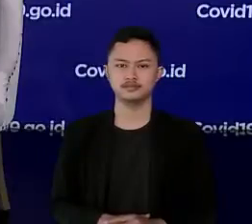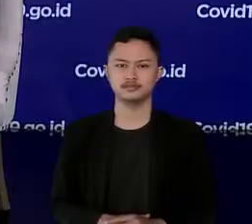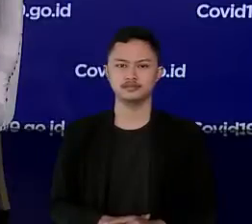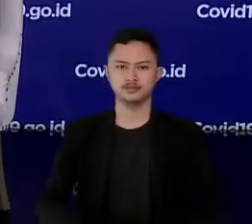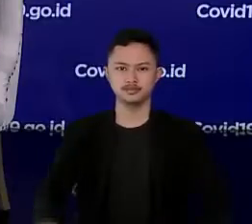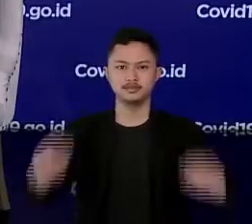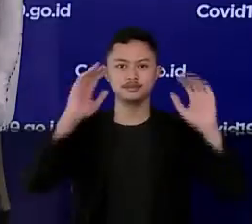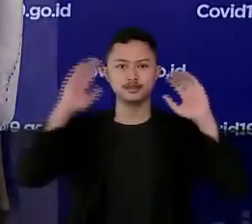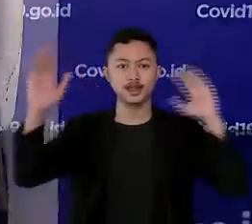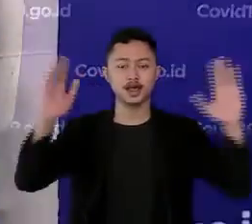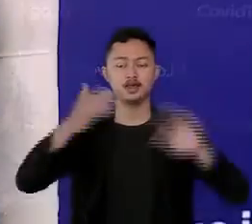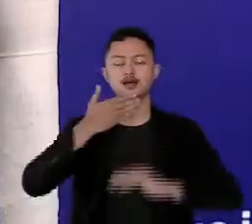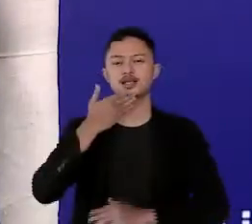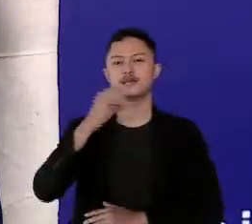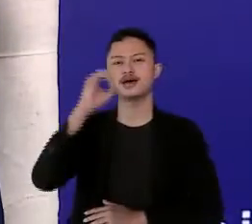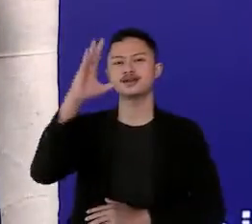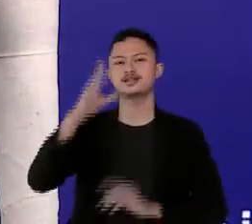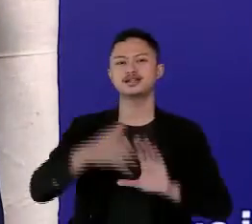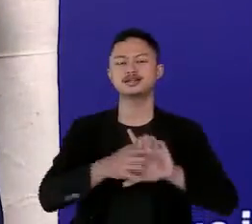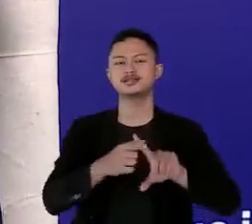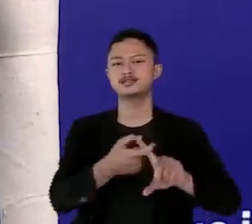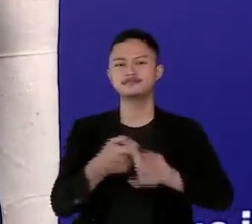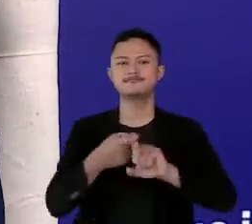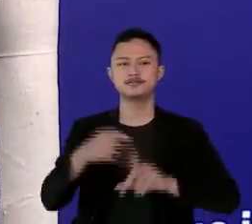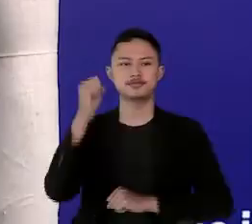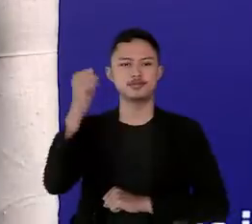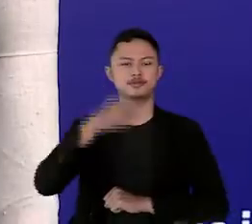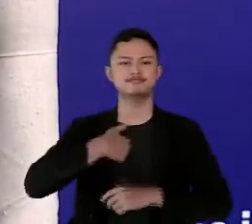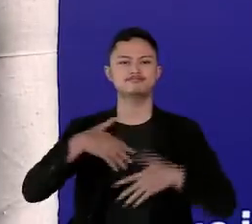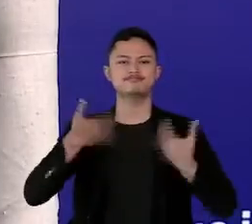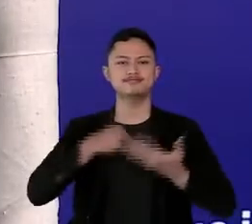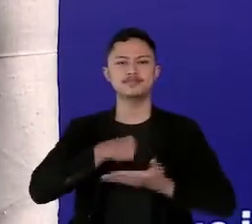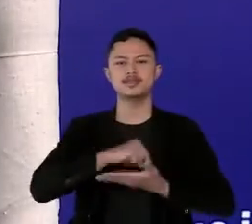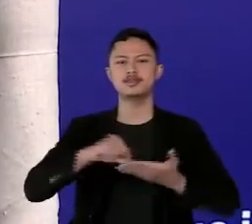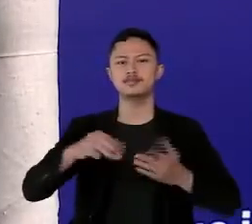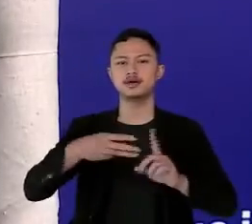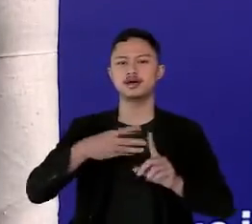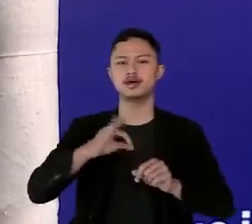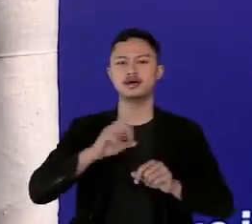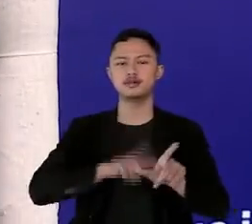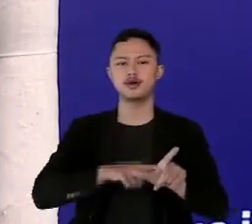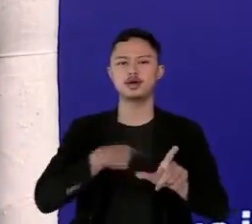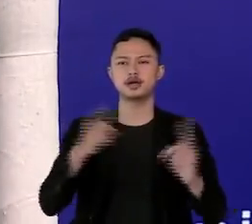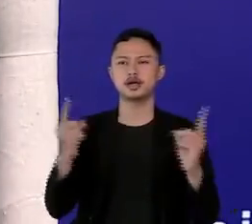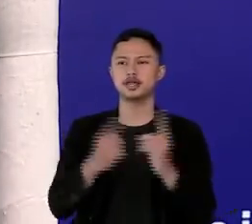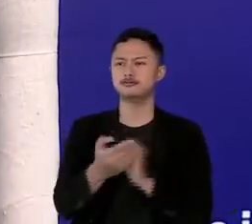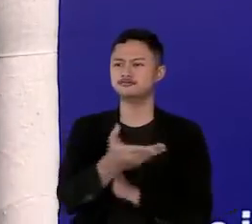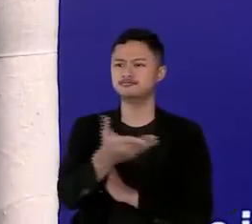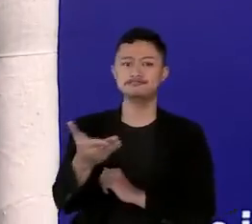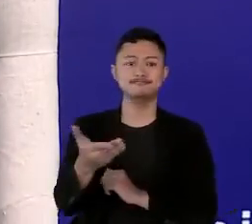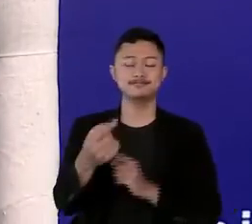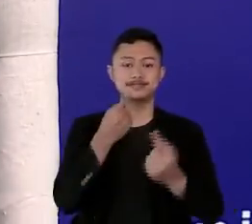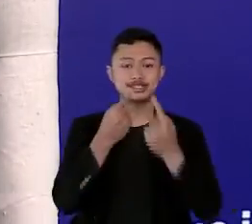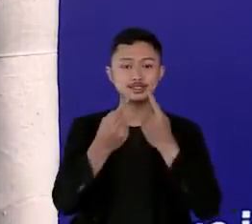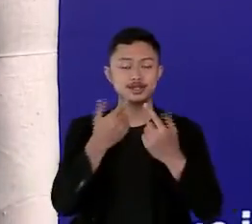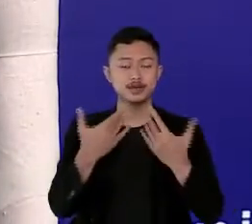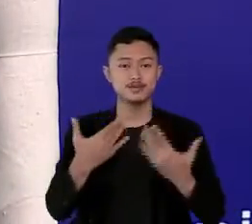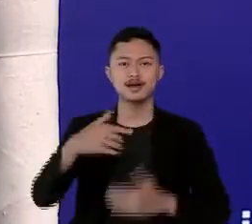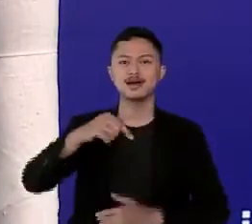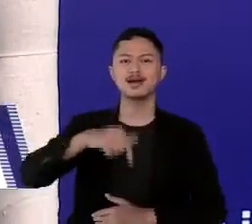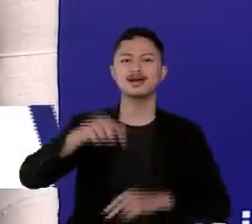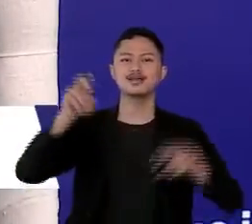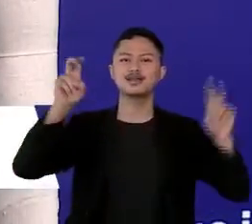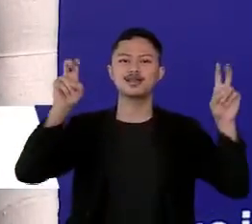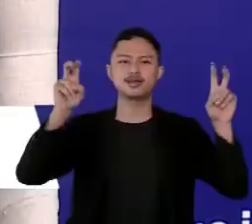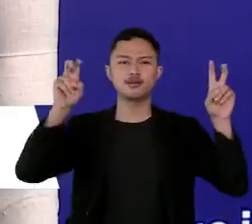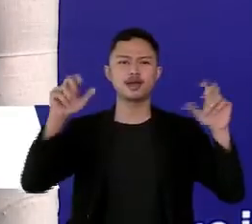halo halo halo selamat siang sobat tangguh Apa kabar senang sekali saya Boy bakamaro Ginting dapat bertemu anda kembali dalam dialog kali